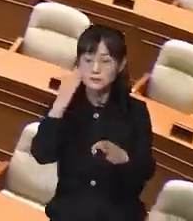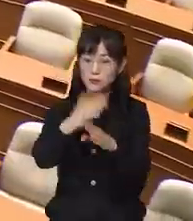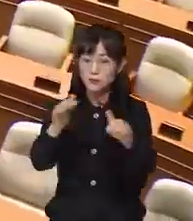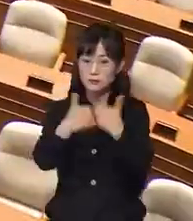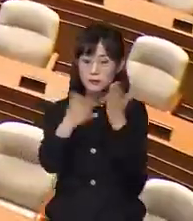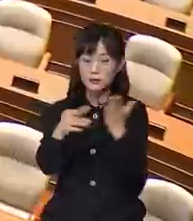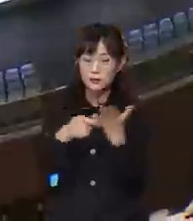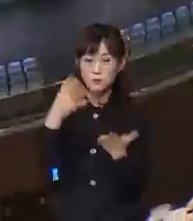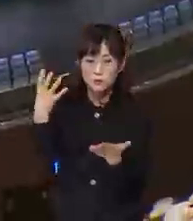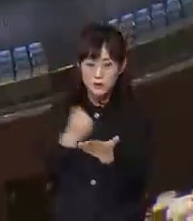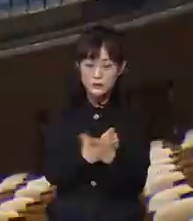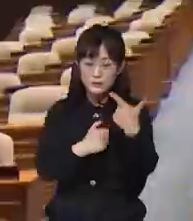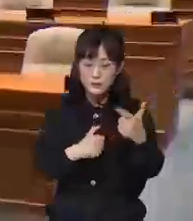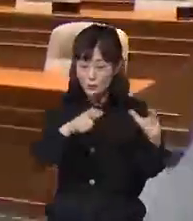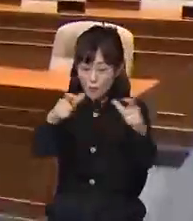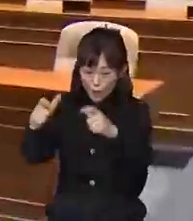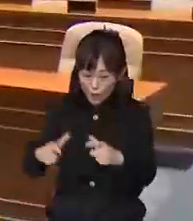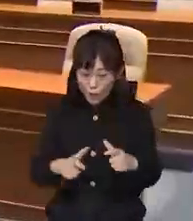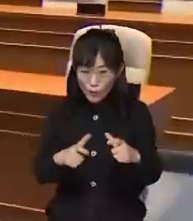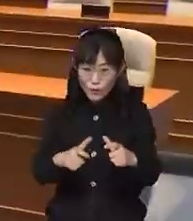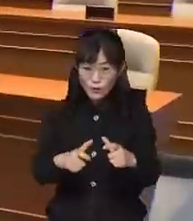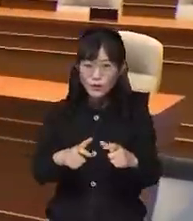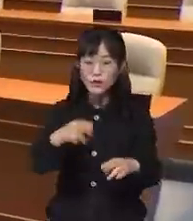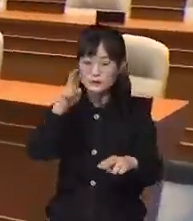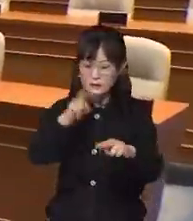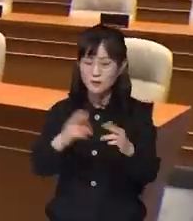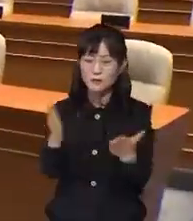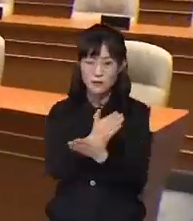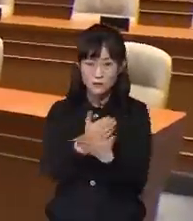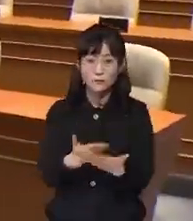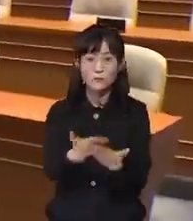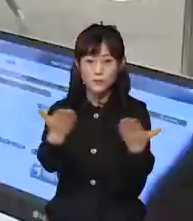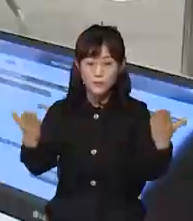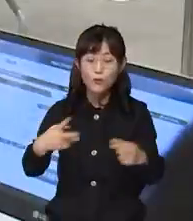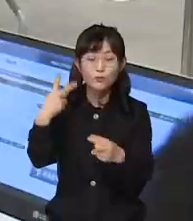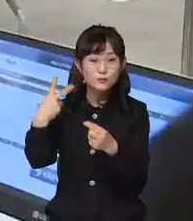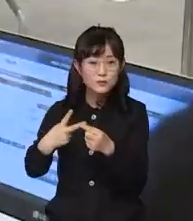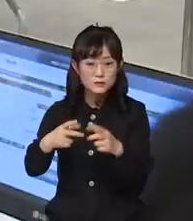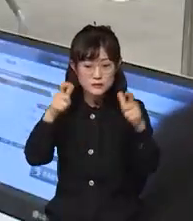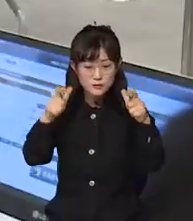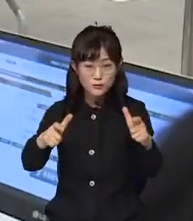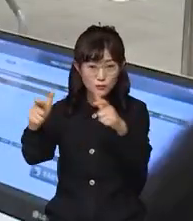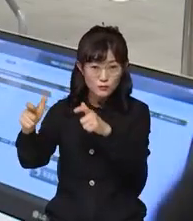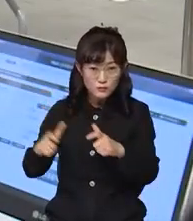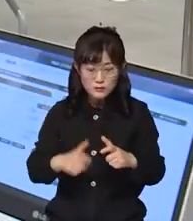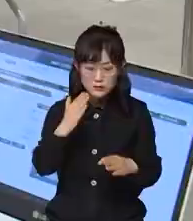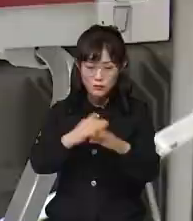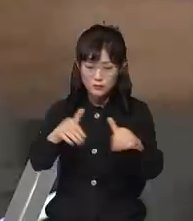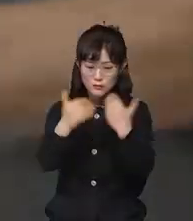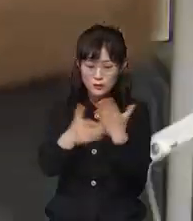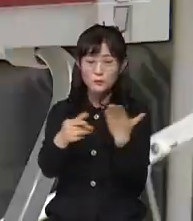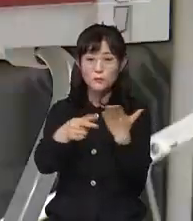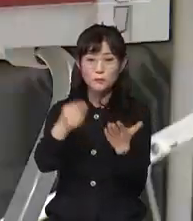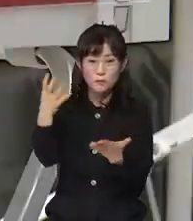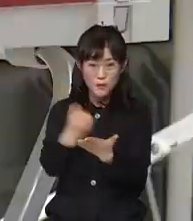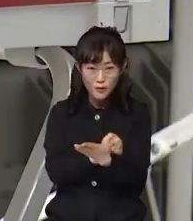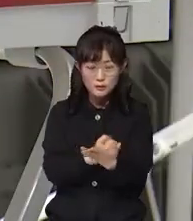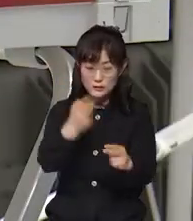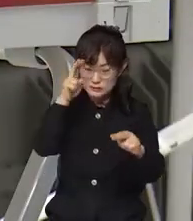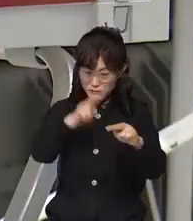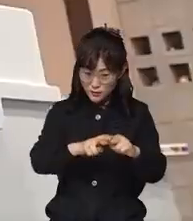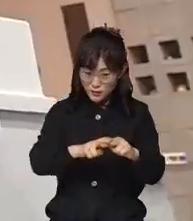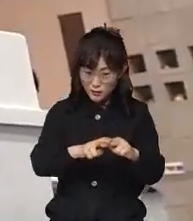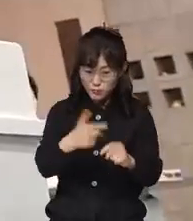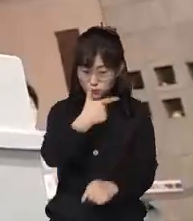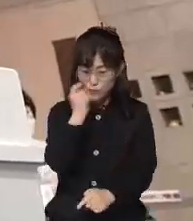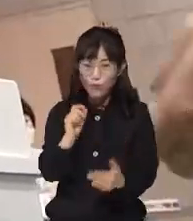전국 6개 권역에 비례 의석을 나누는 방식이고 두 번째야는 지역구에서 정당 득표율만큼 의석을 채우지 못할